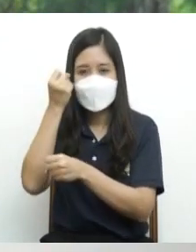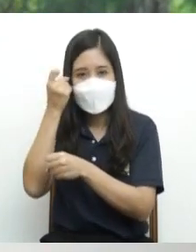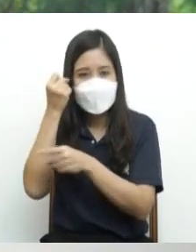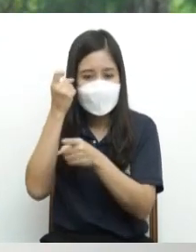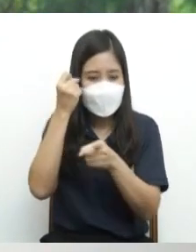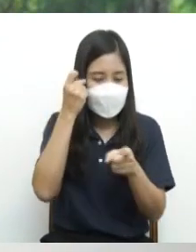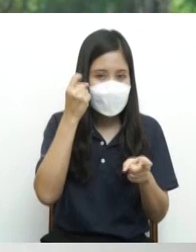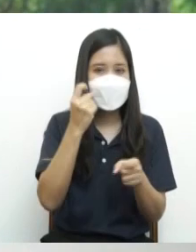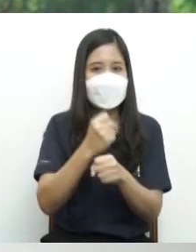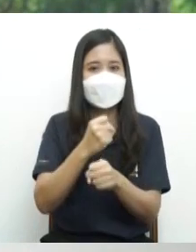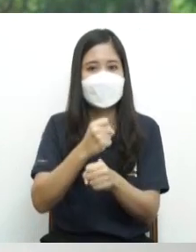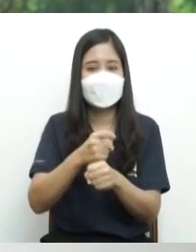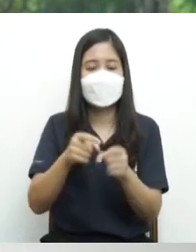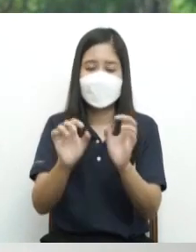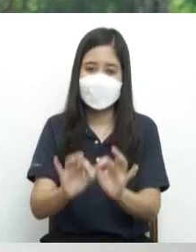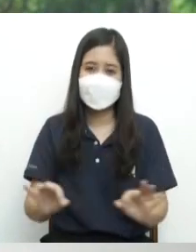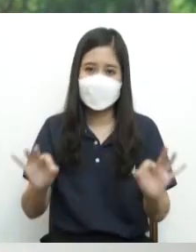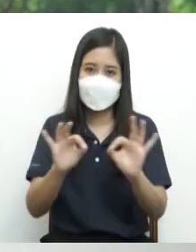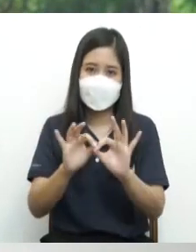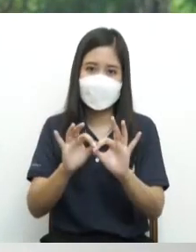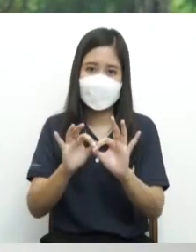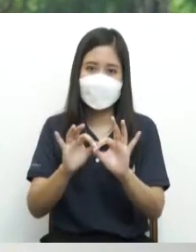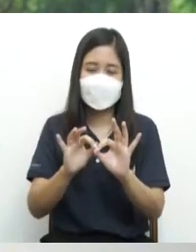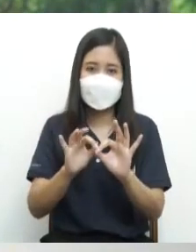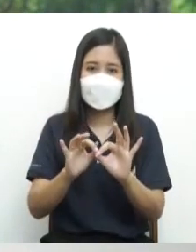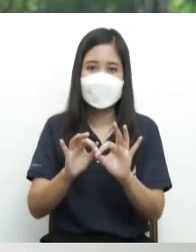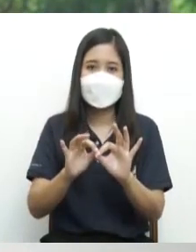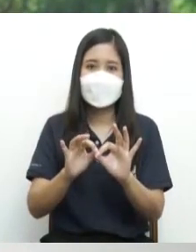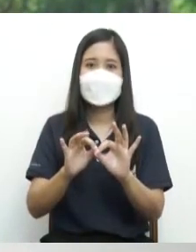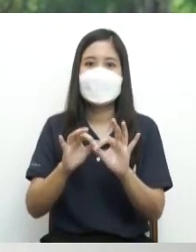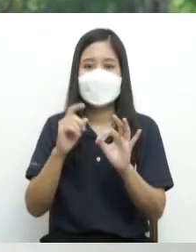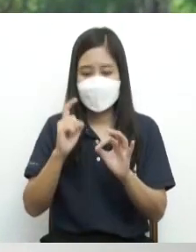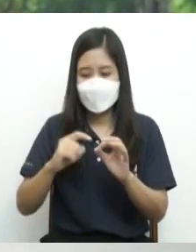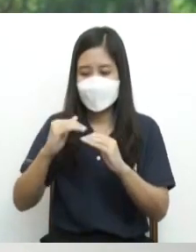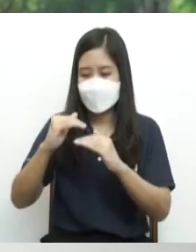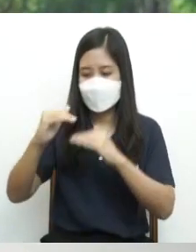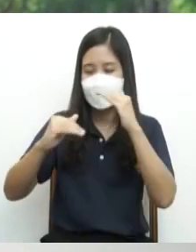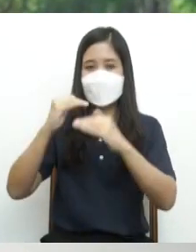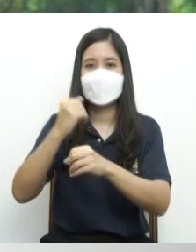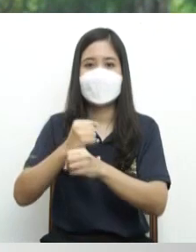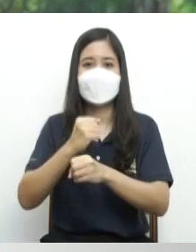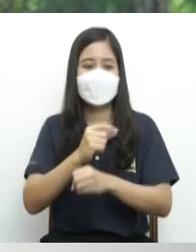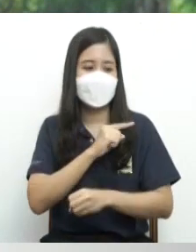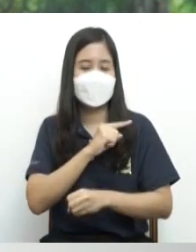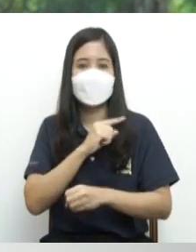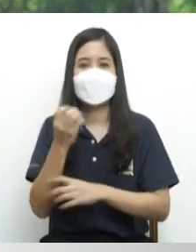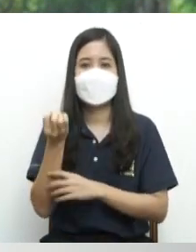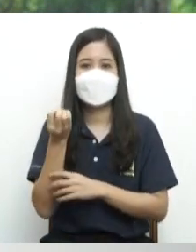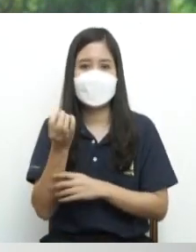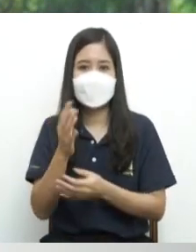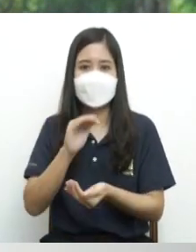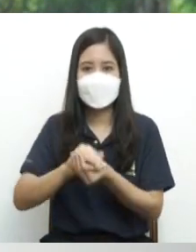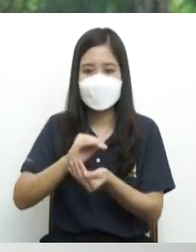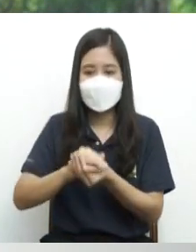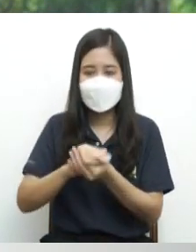านของท่านที่บอกได้เลยว่าเราจะต้องนำไปเขาเรียกว่าพัฒนาตัวเองในการทำงานมากยิ่งขึ้นนะคะเพื่อการเป็นข้าราชการที่ดีอย่างเช่นทุก